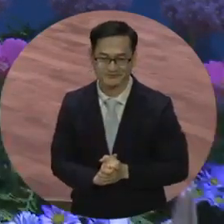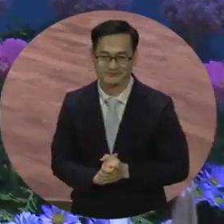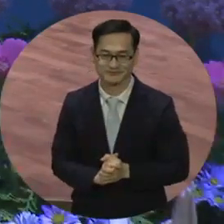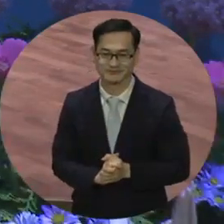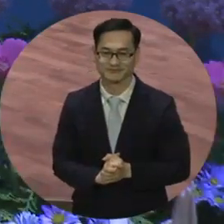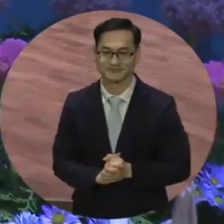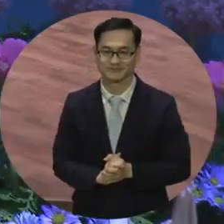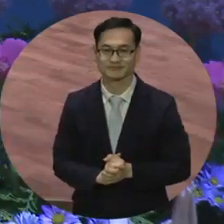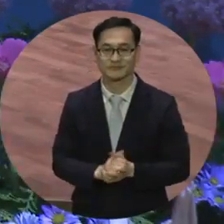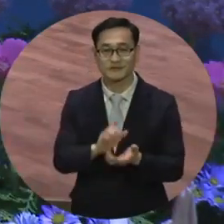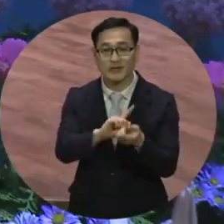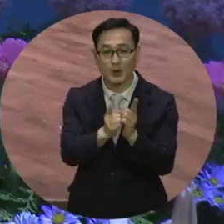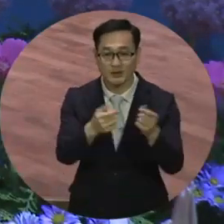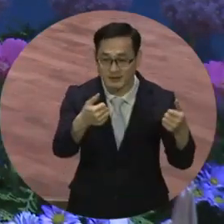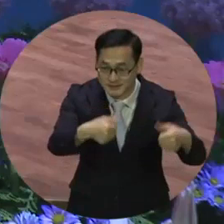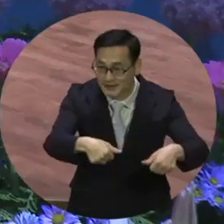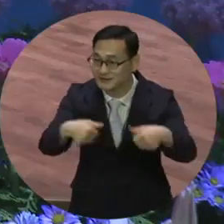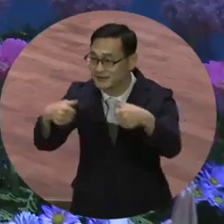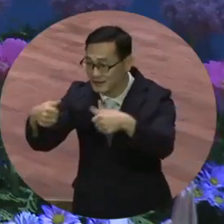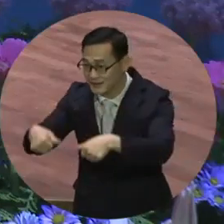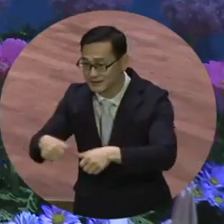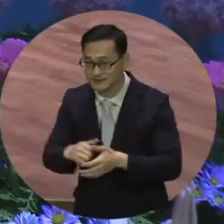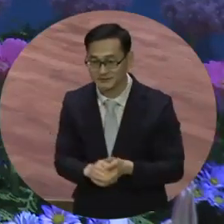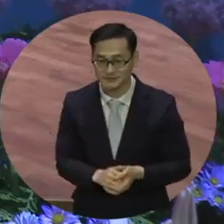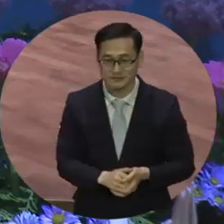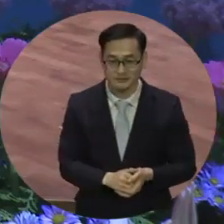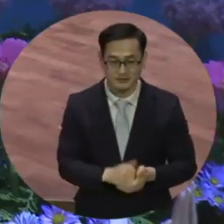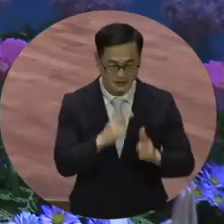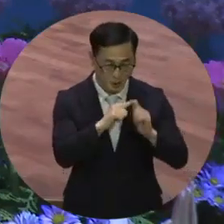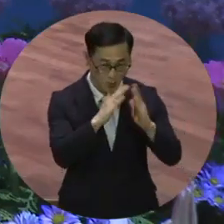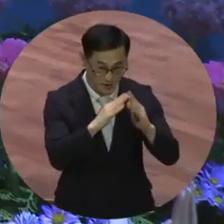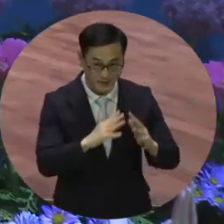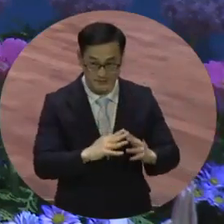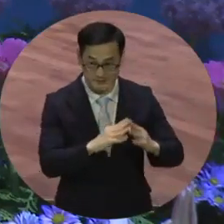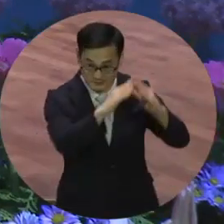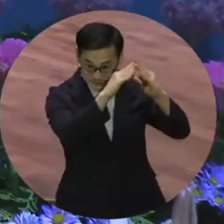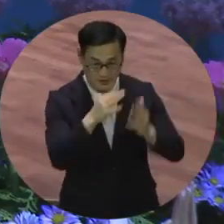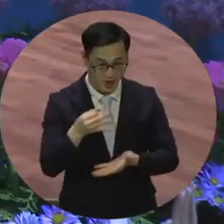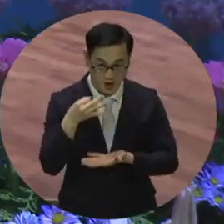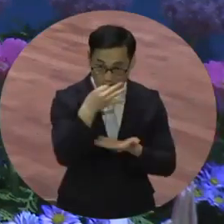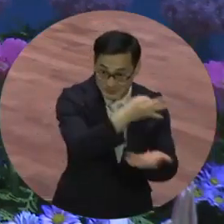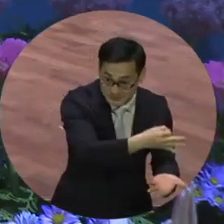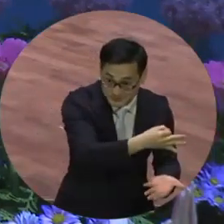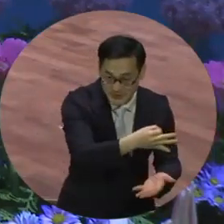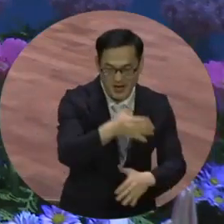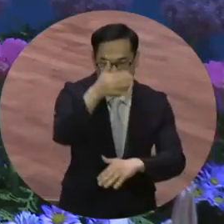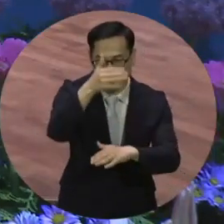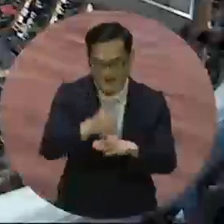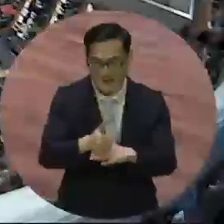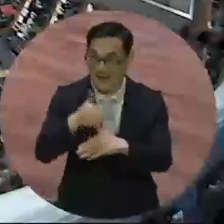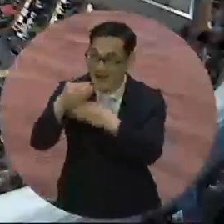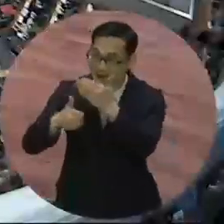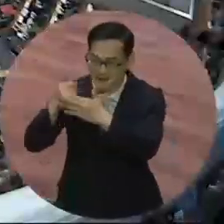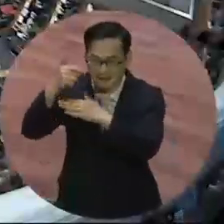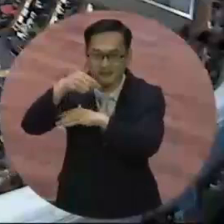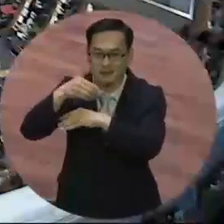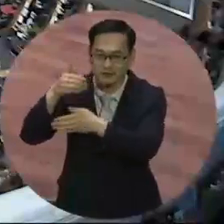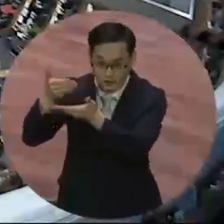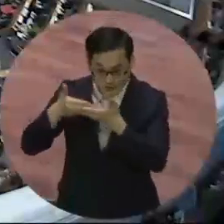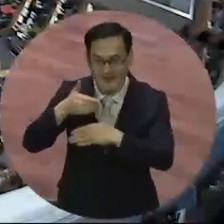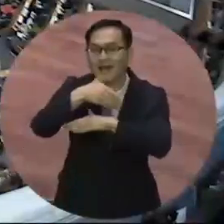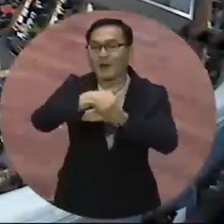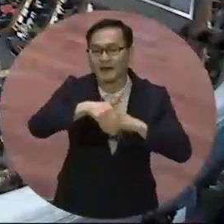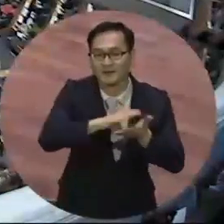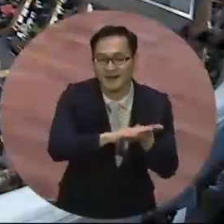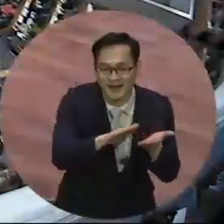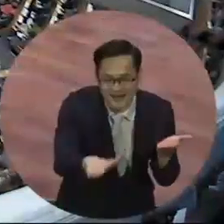해외 성도들도 같이 서로 다 인사합시다. 본당 헌당은 우리의 마지막 미션입니다.